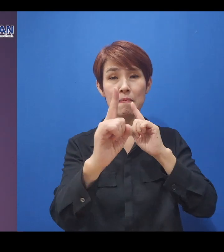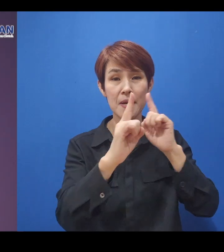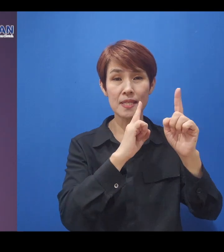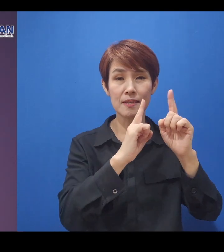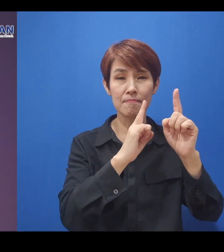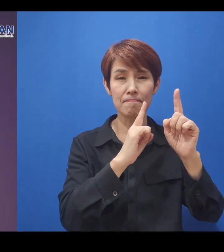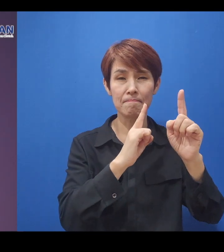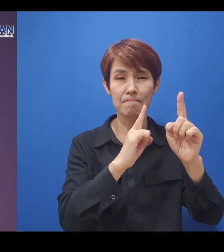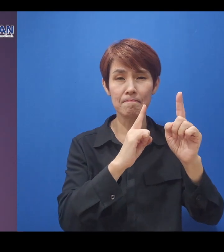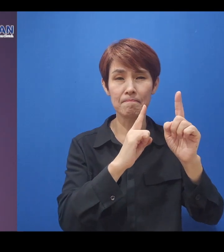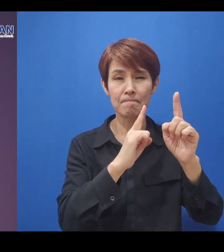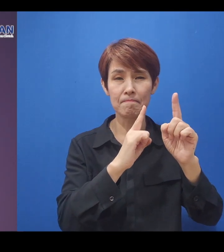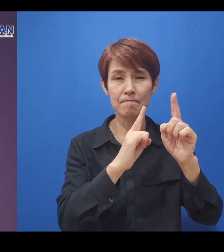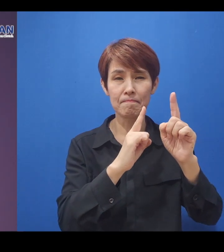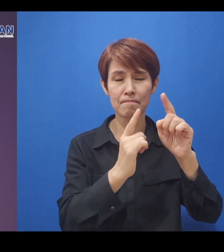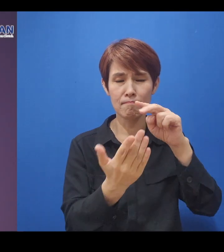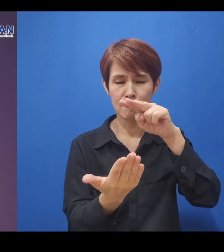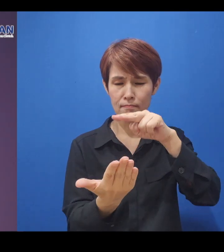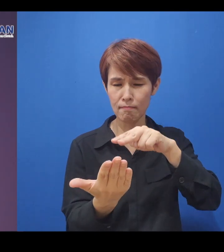부딪힐 때 그거 아세요?